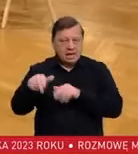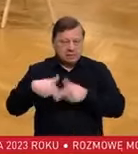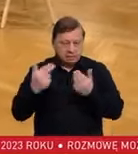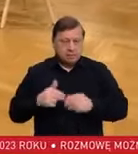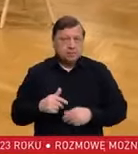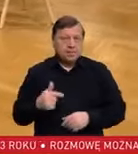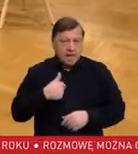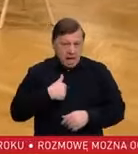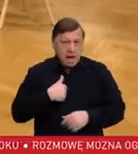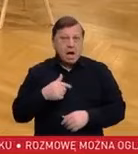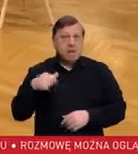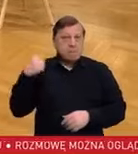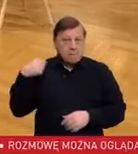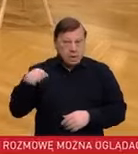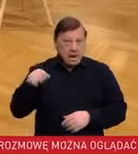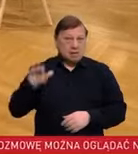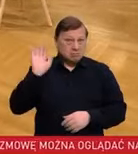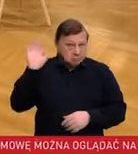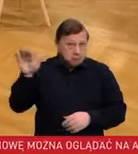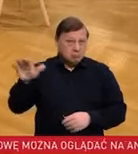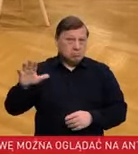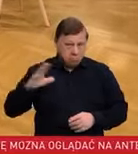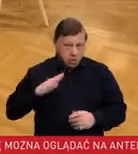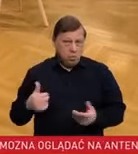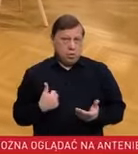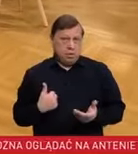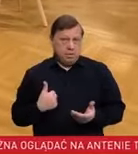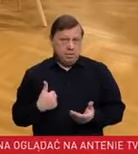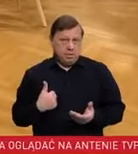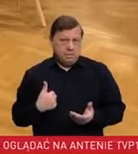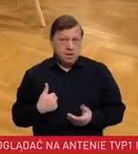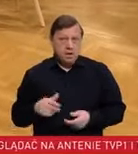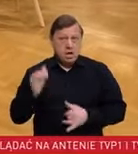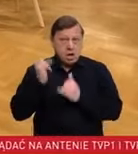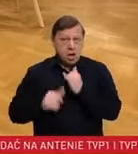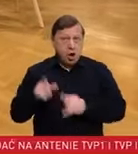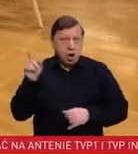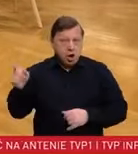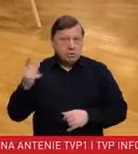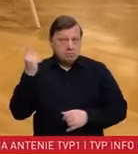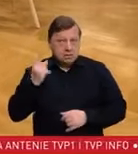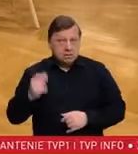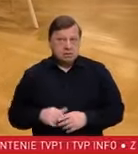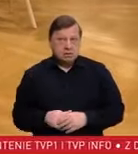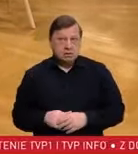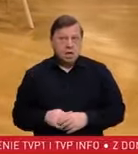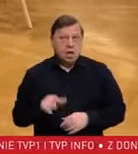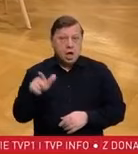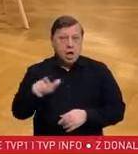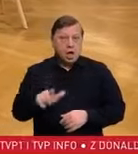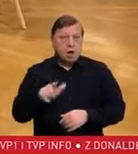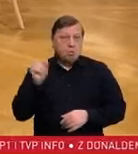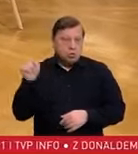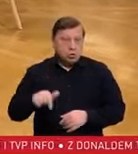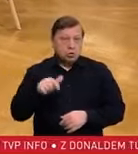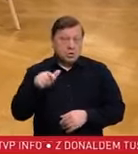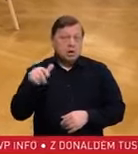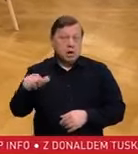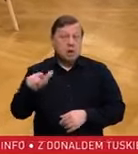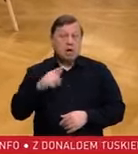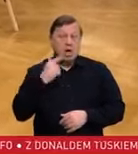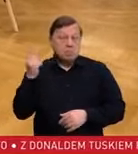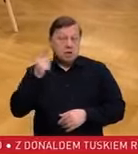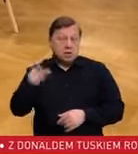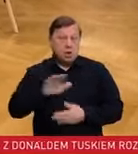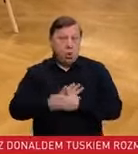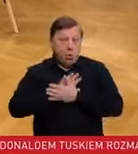i mówiłem panu prezydentowi, zwracałem się do pana prezydenta. Jeśli uważa, że zasługują na ułaskawienie, niech to zrobi. My to